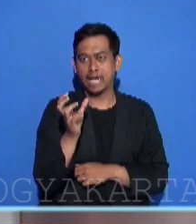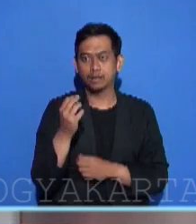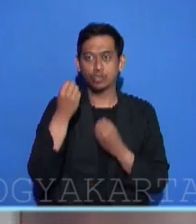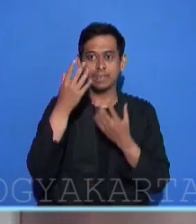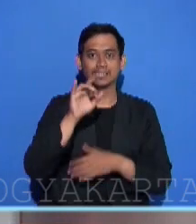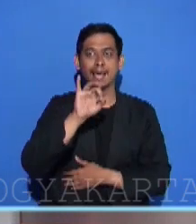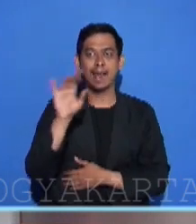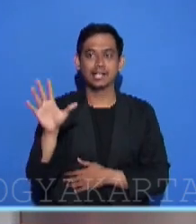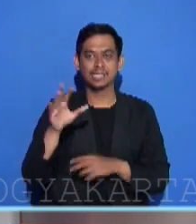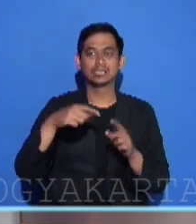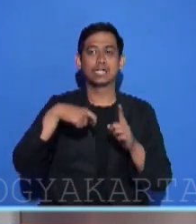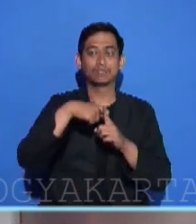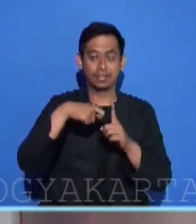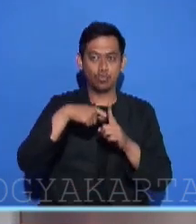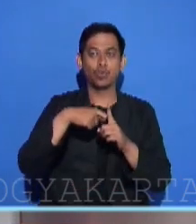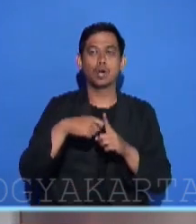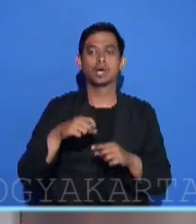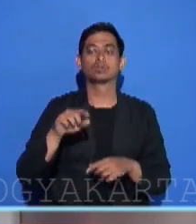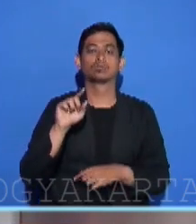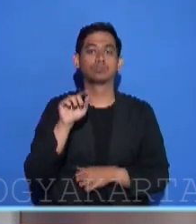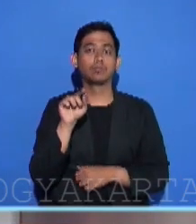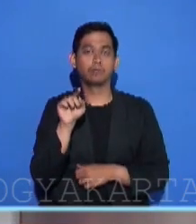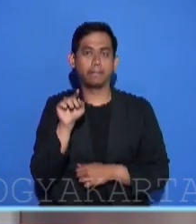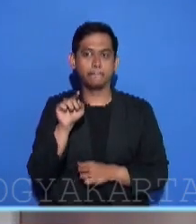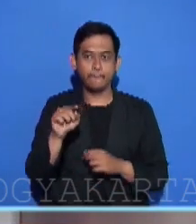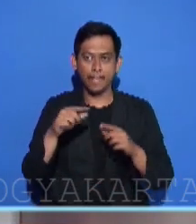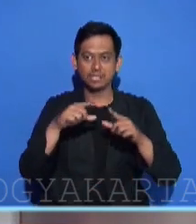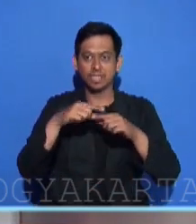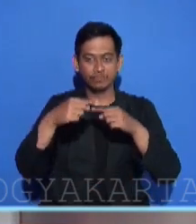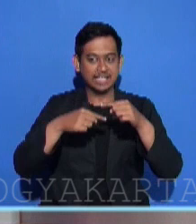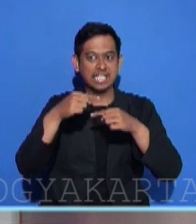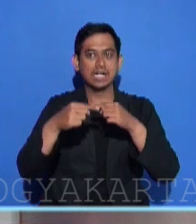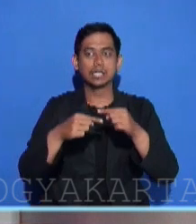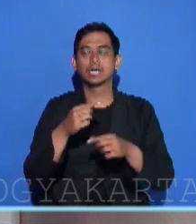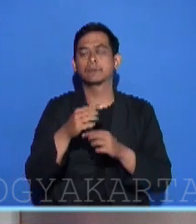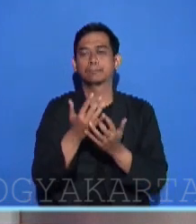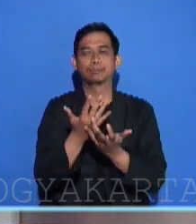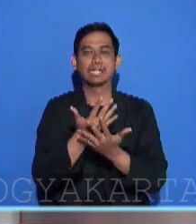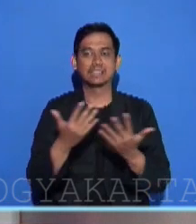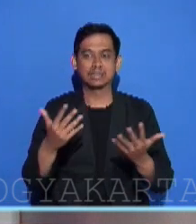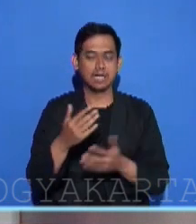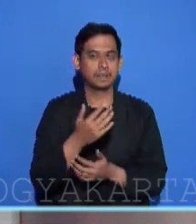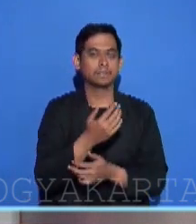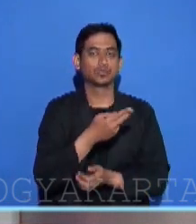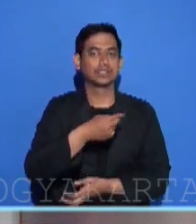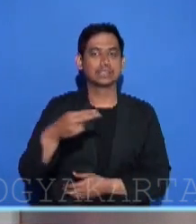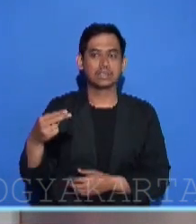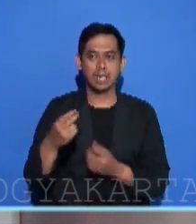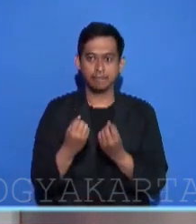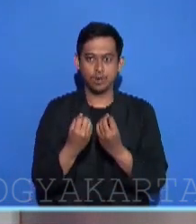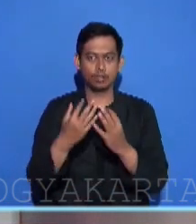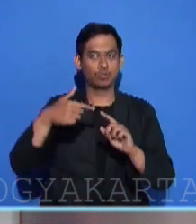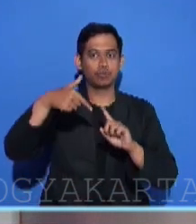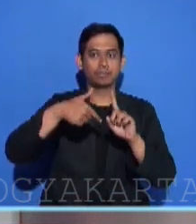kpto perlahan menjelma jadi pilihan utama aset investasi masyarakat Indonesia dengan jumlah investor lebih dari 17 juta